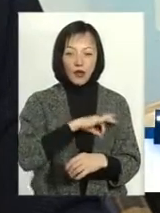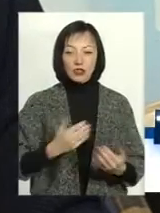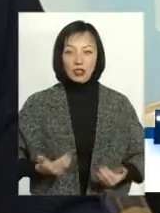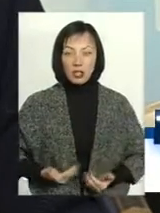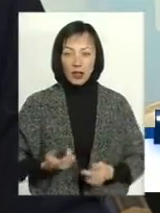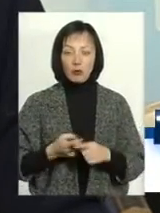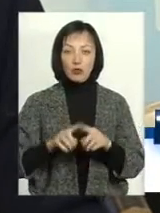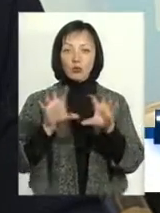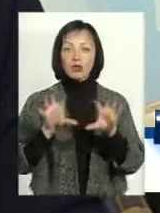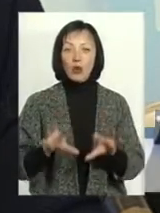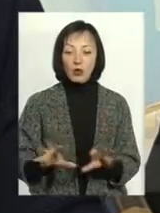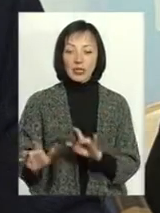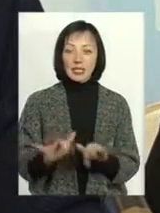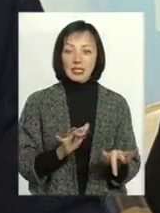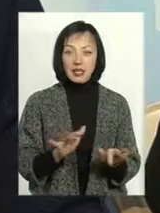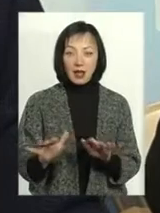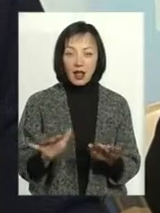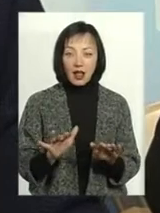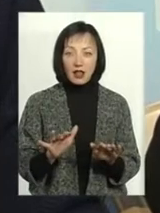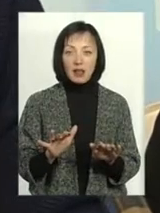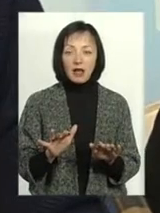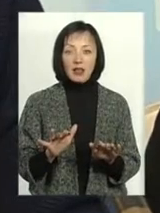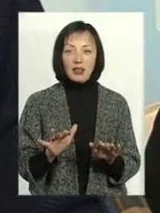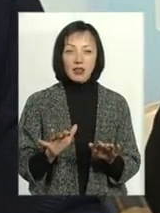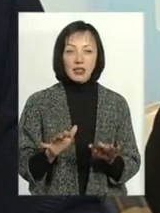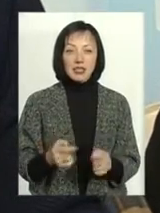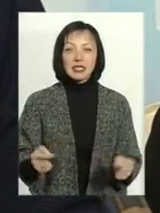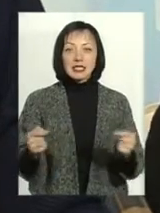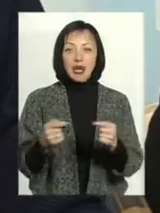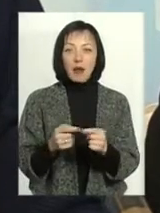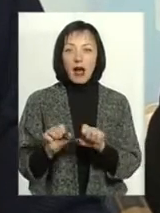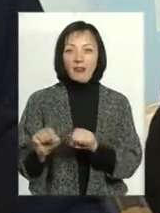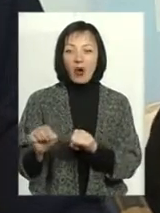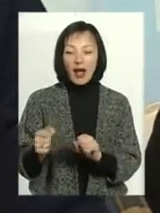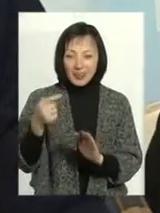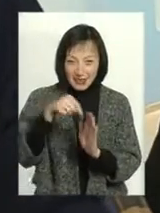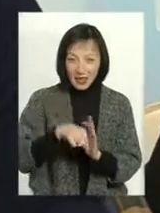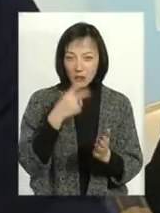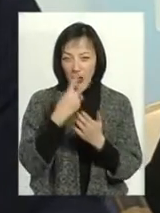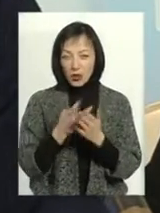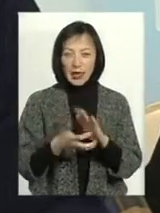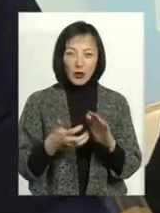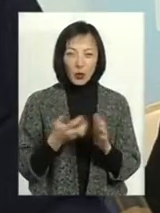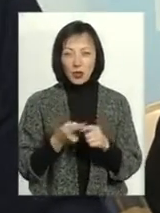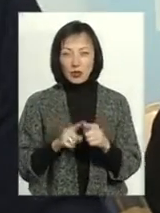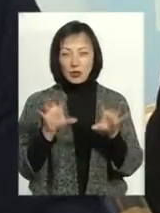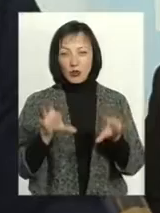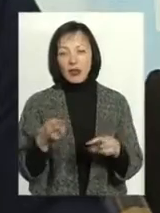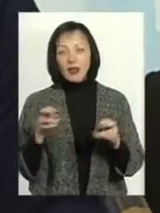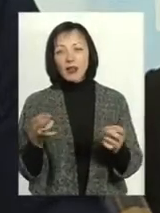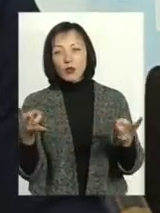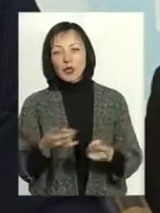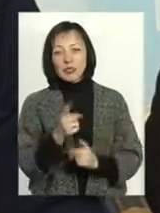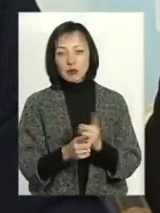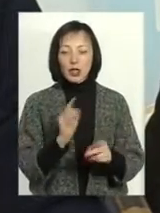цьому закону, і діяли органи адвокатського самоврядування, саме адвокати зсередини бачать недоліки цього закону, де необхідні